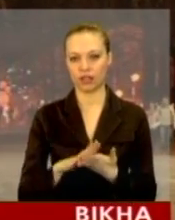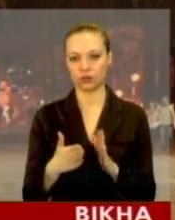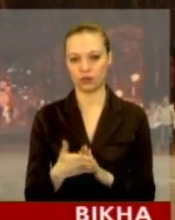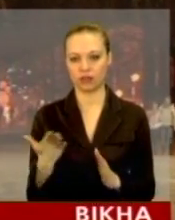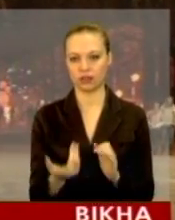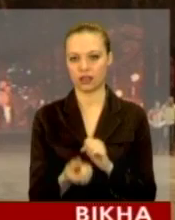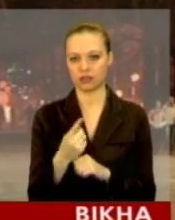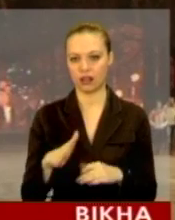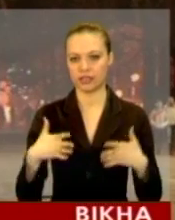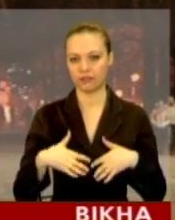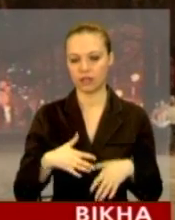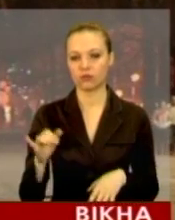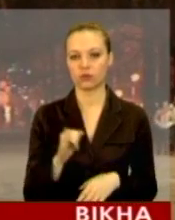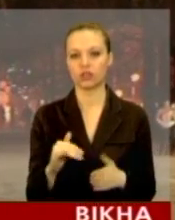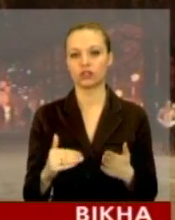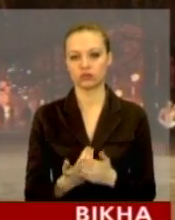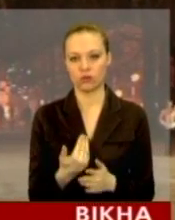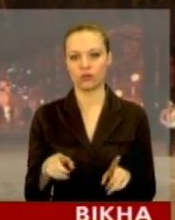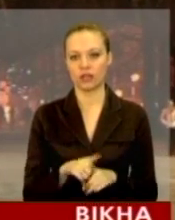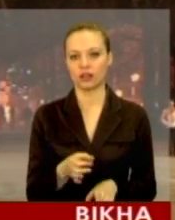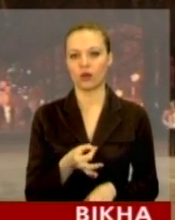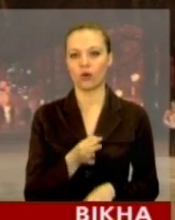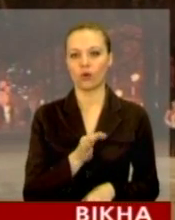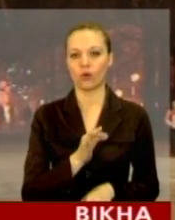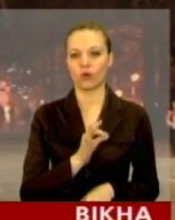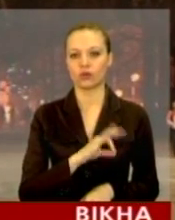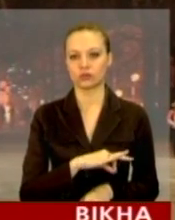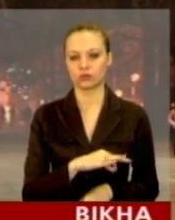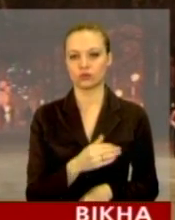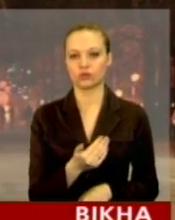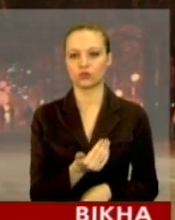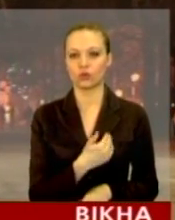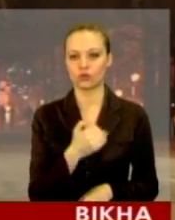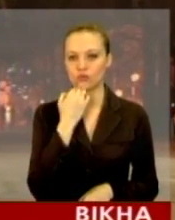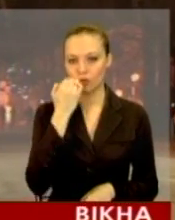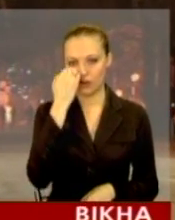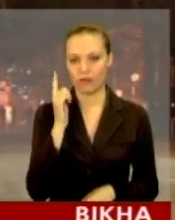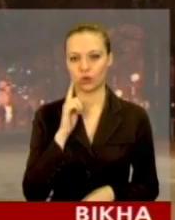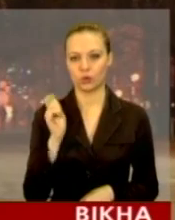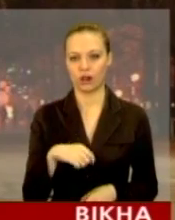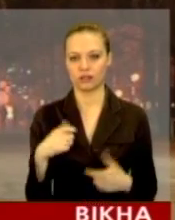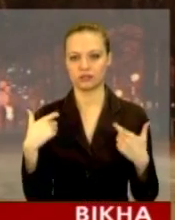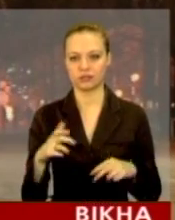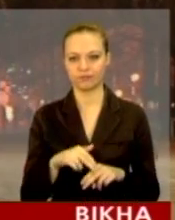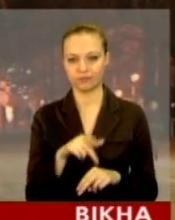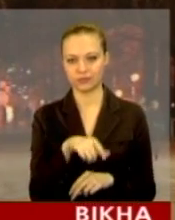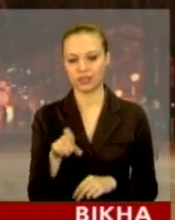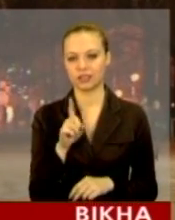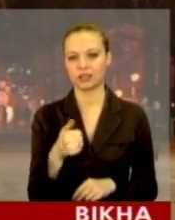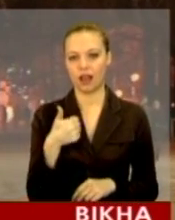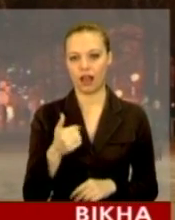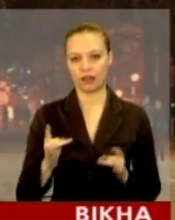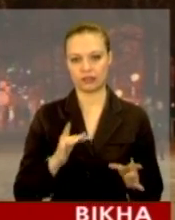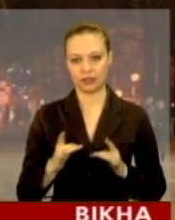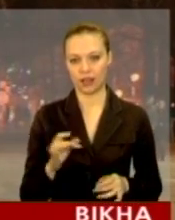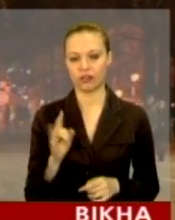яка склалася в Криму. І, знову ж таки, користуючись, хочу подякувати українським офіцерам за гарні нерви, за